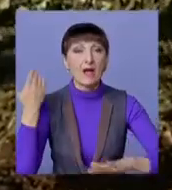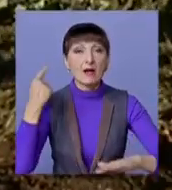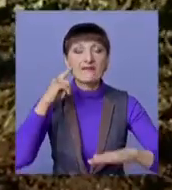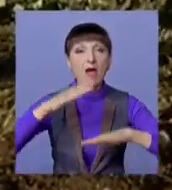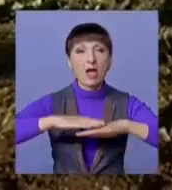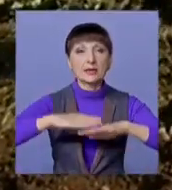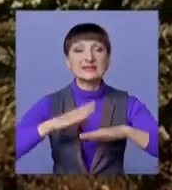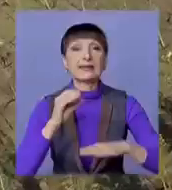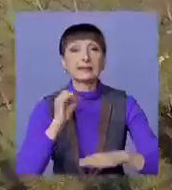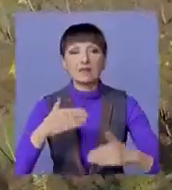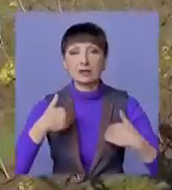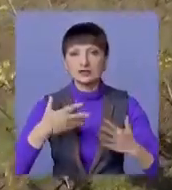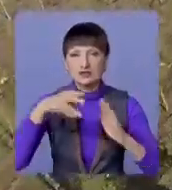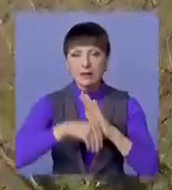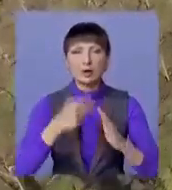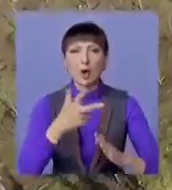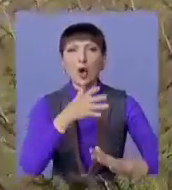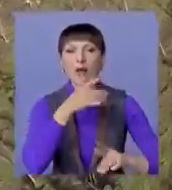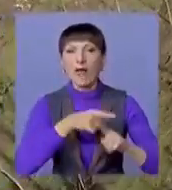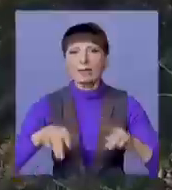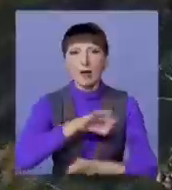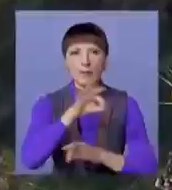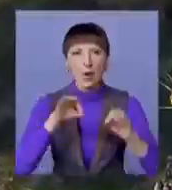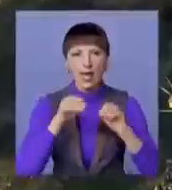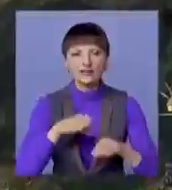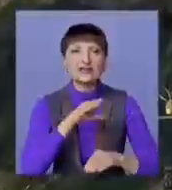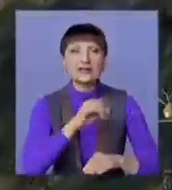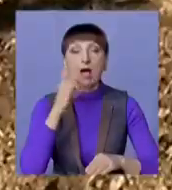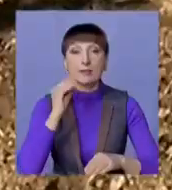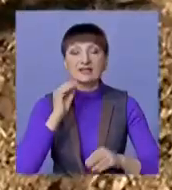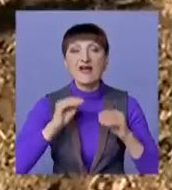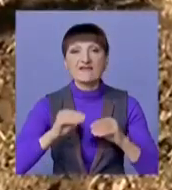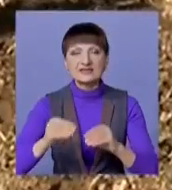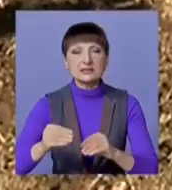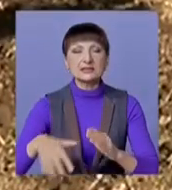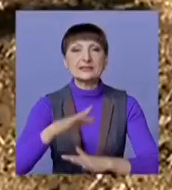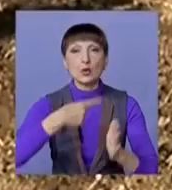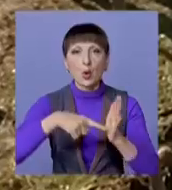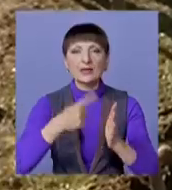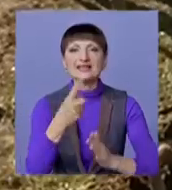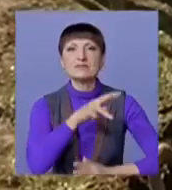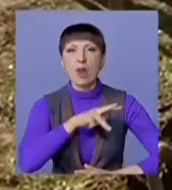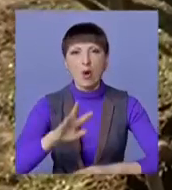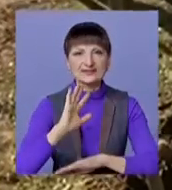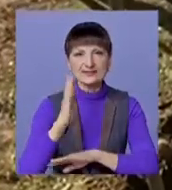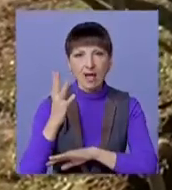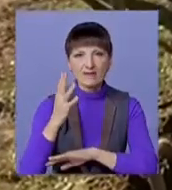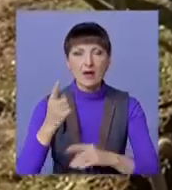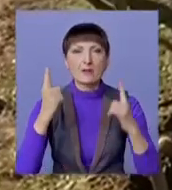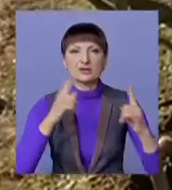Бакытжан Сагынтаев предложил в рамках трехлетнего проекта «Жасыл Алматы» высадить на территории города 1 000 000 саженцев.